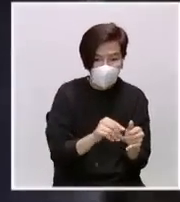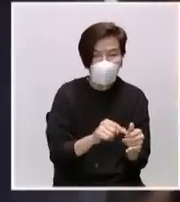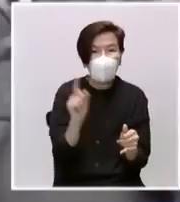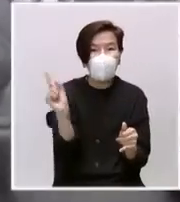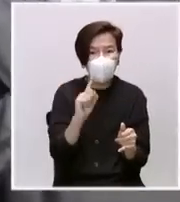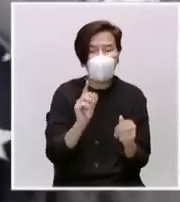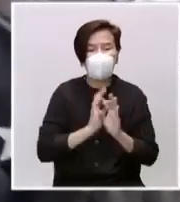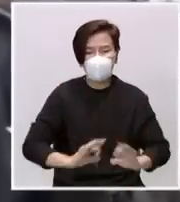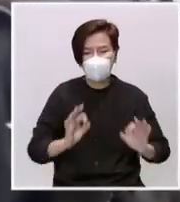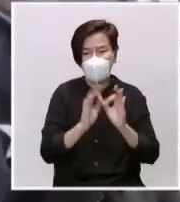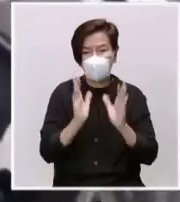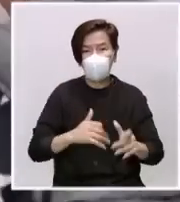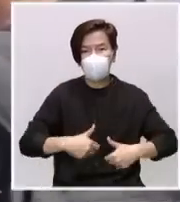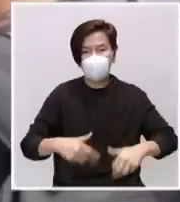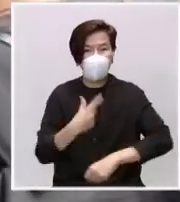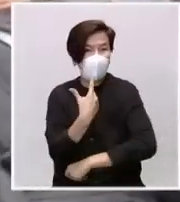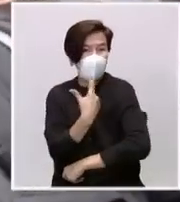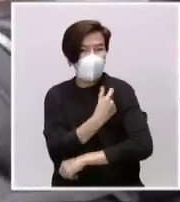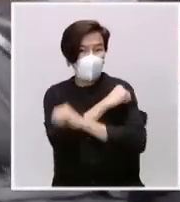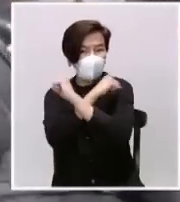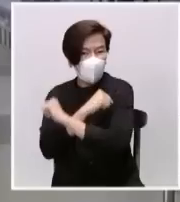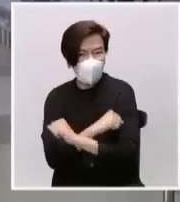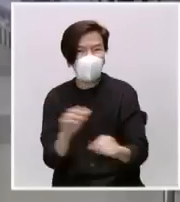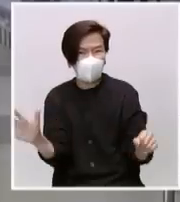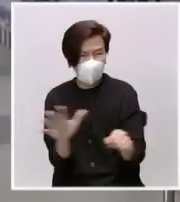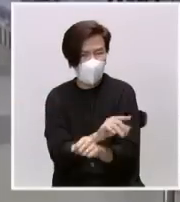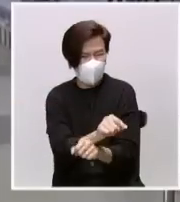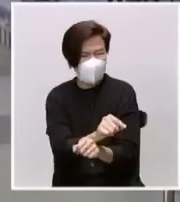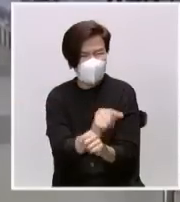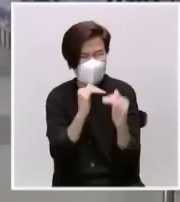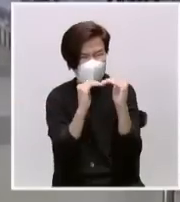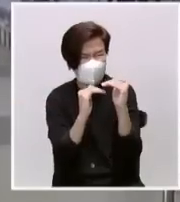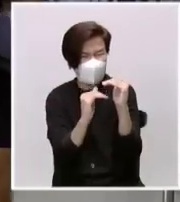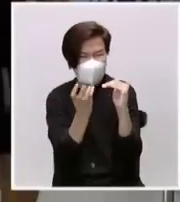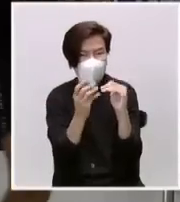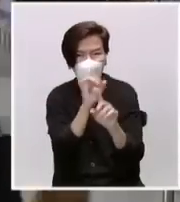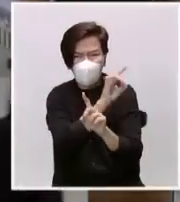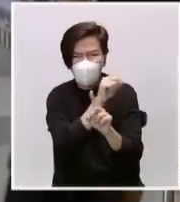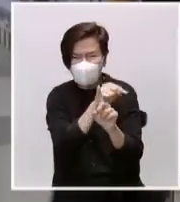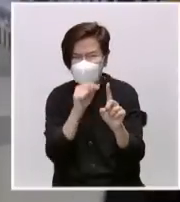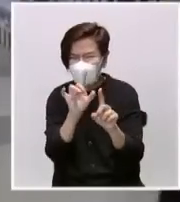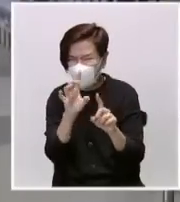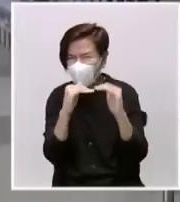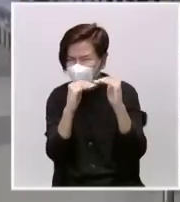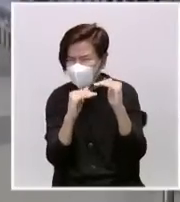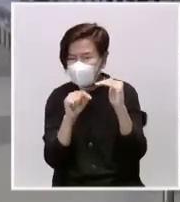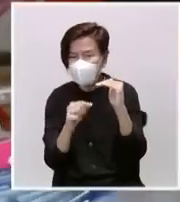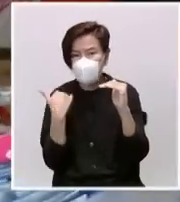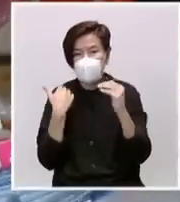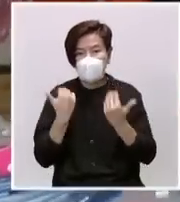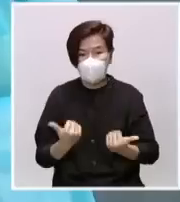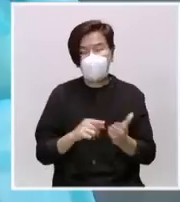เนื่องจากว่าประชากรได้รับวัคซีนครอบคลุมเกือบทั้งหมดแล้วครับสำหรับโควิดกลายพัน